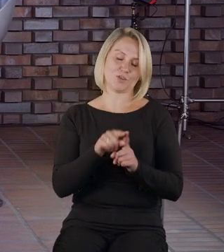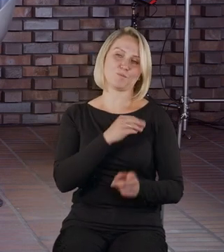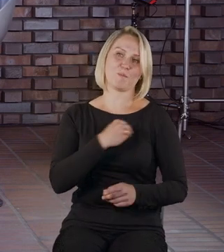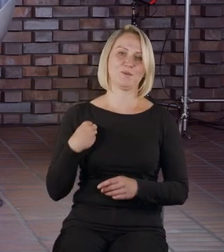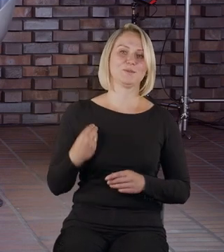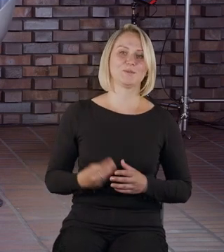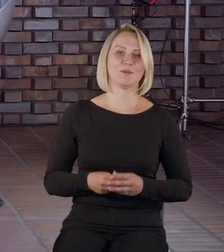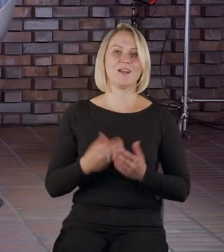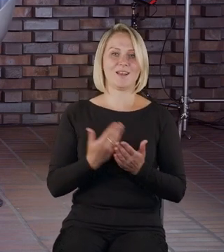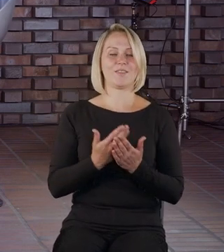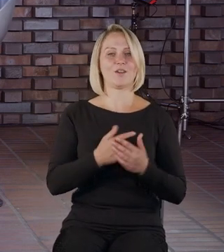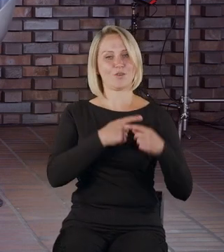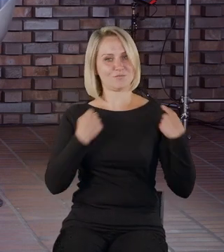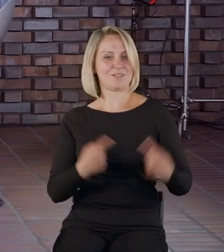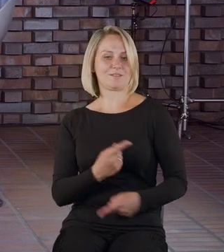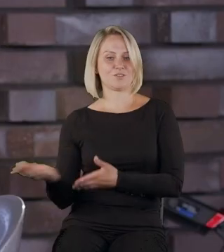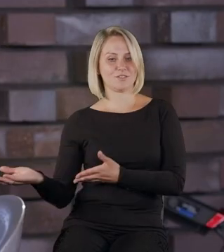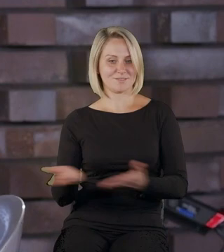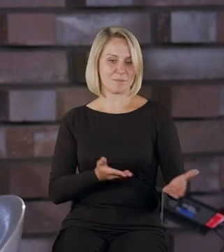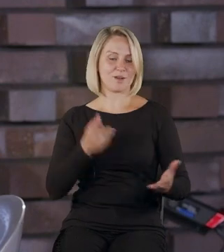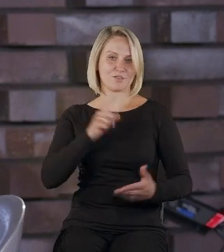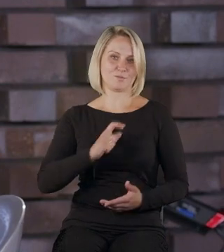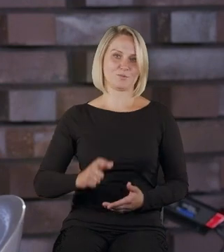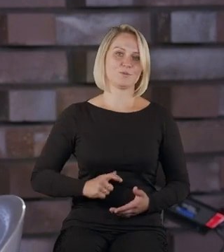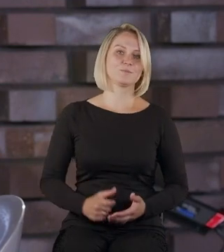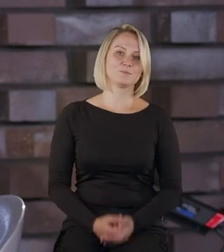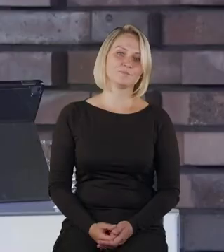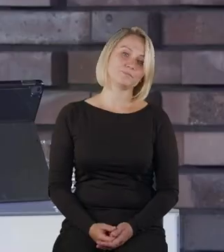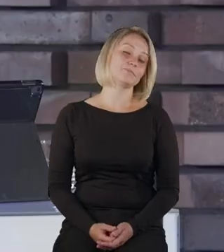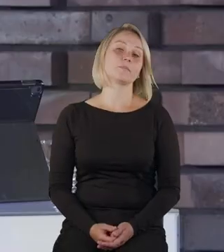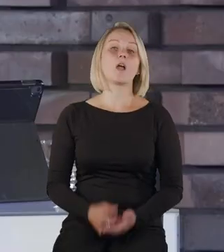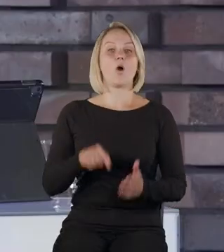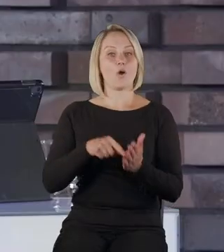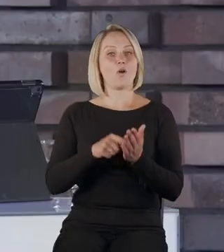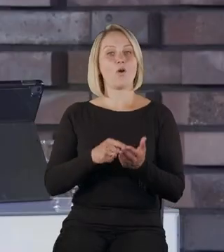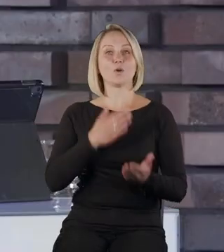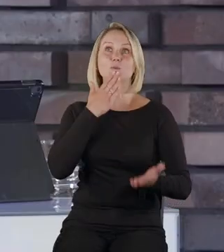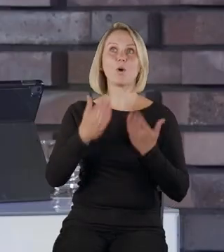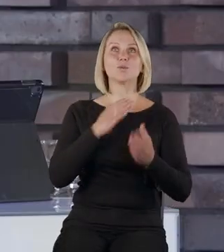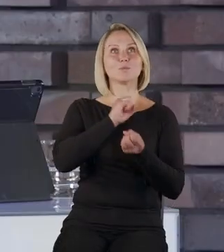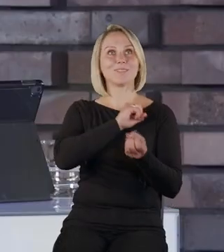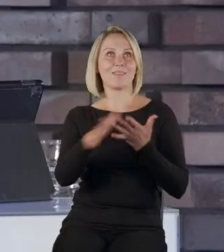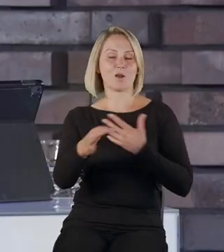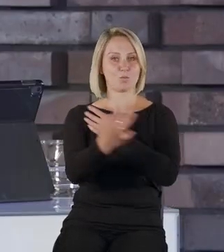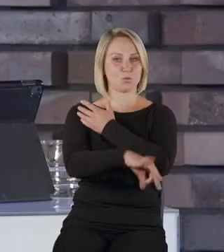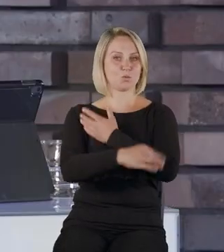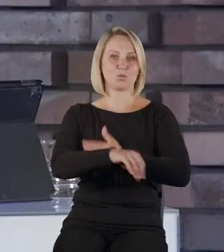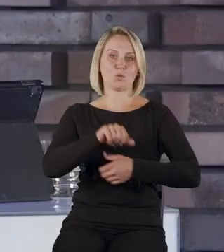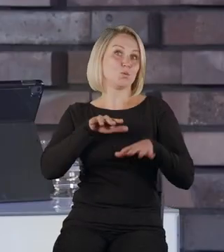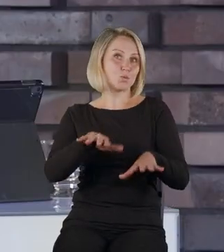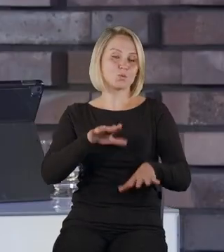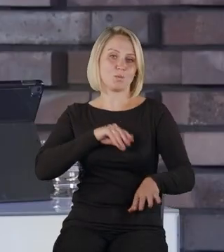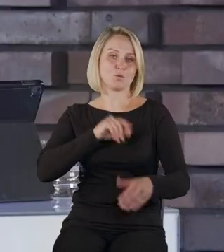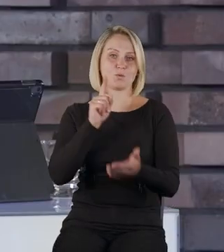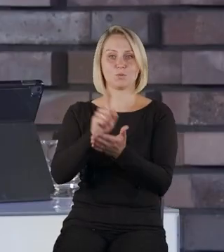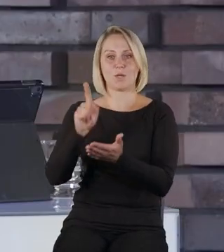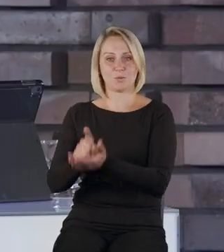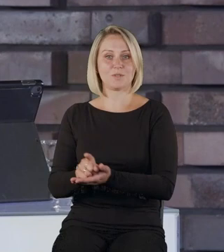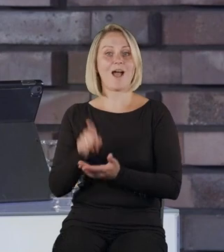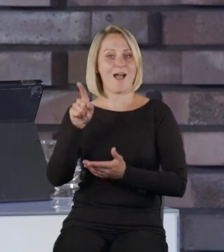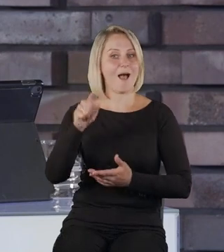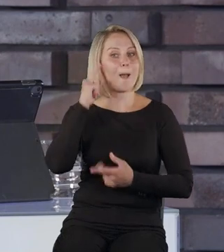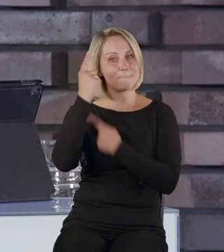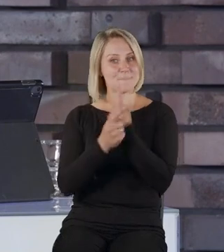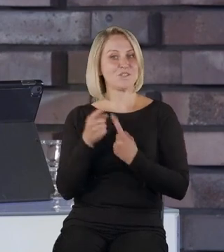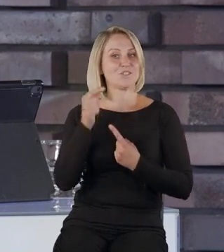polsku. Także serdecznie zapraszamy do naszego biura. Zatem sposobów na darmowe studiowanie w Polsce naprawdę jest sporo, a myślę, że pani Marta